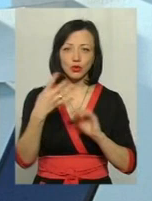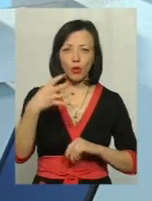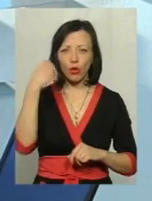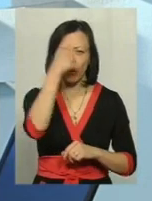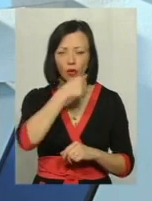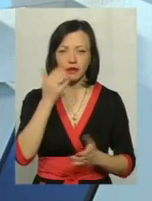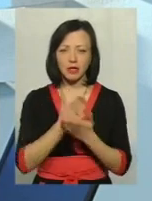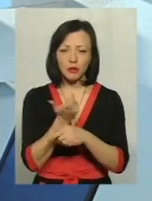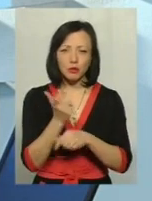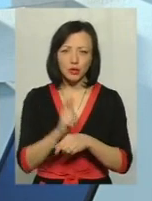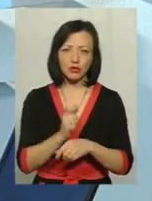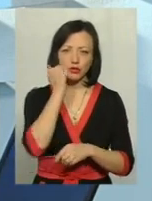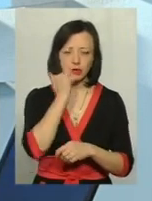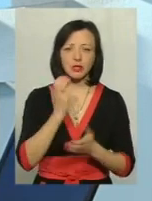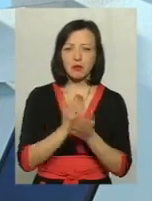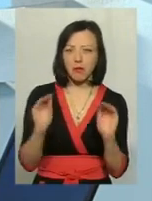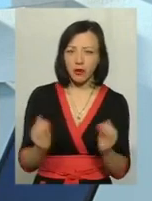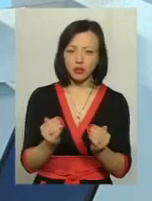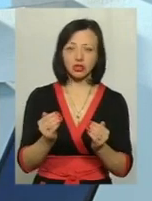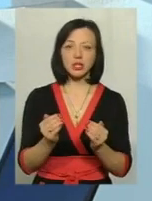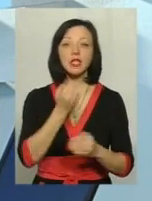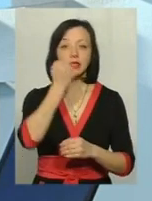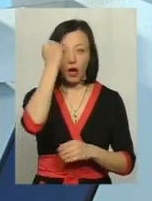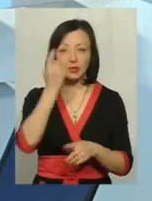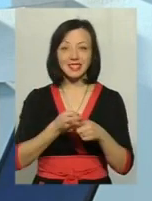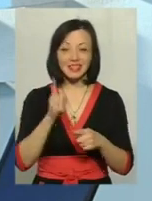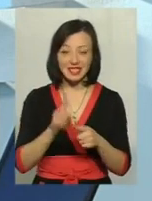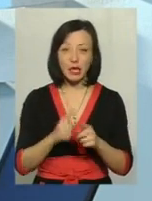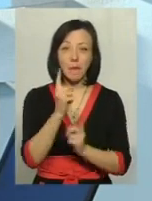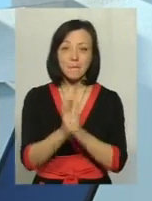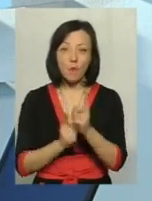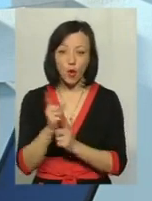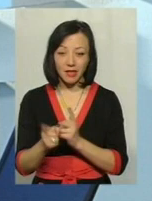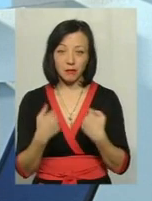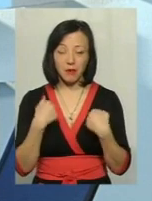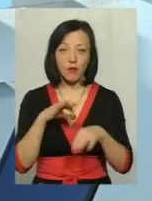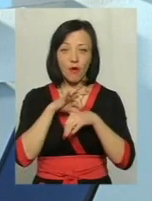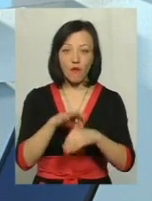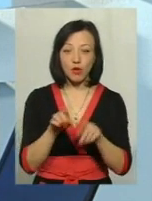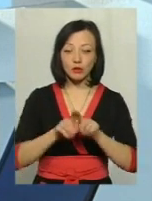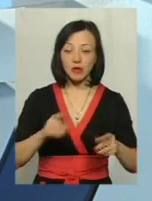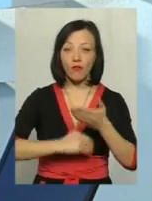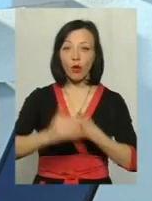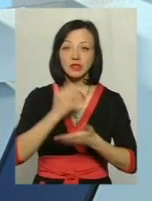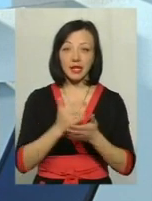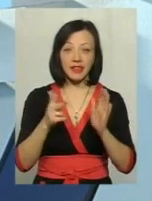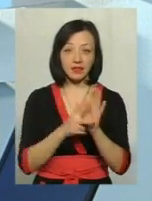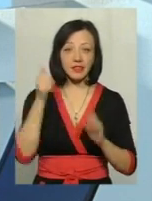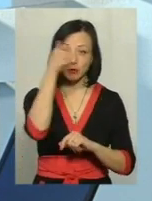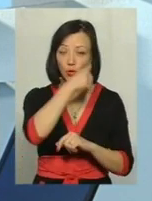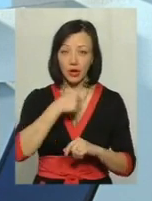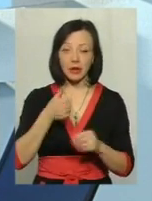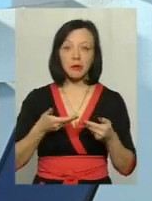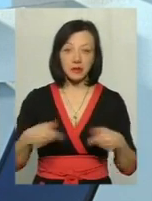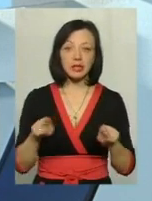40 років, є більше, є менше. І дякуючи цій модернізації, що ми проводили, особливо останні 8 років, ми